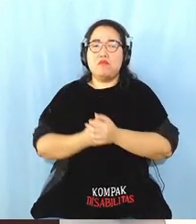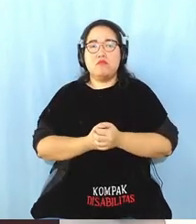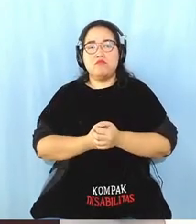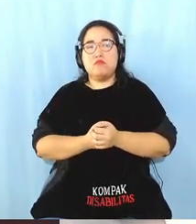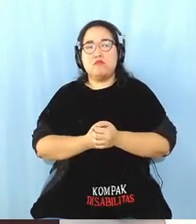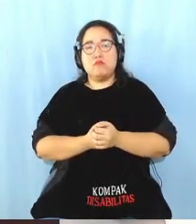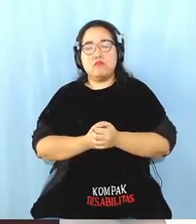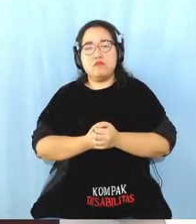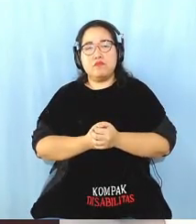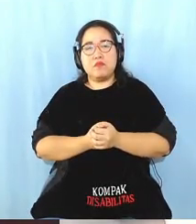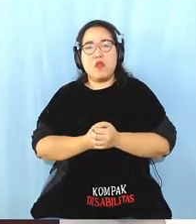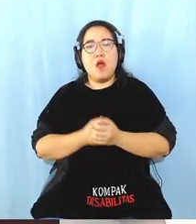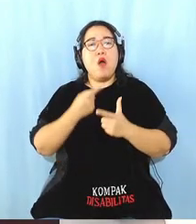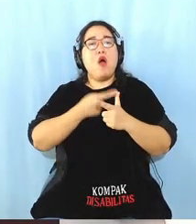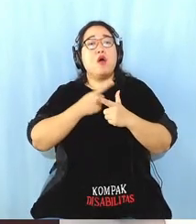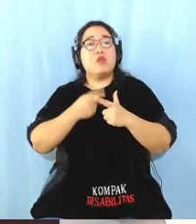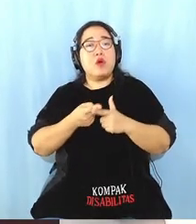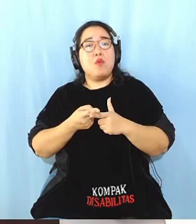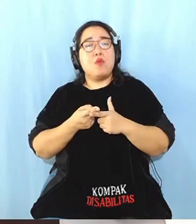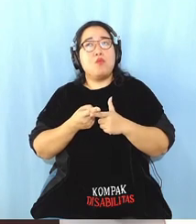ataupun juga memperlakukan